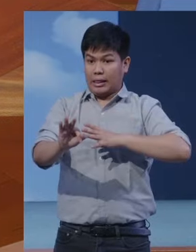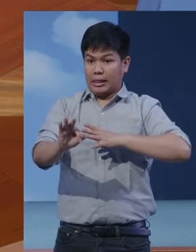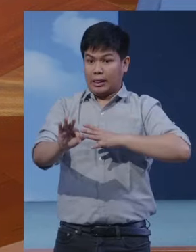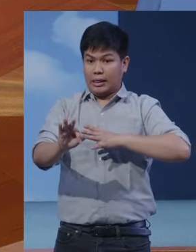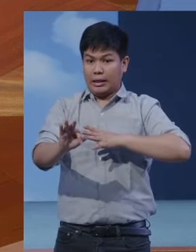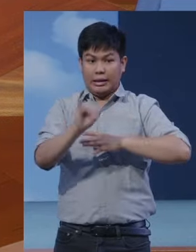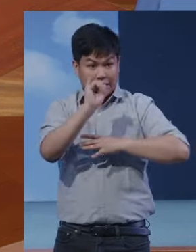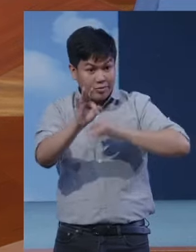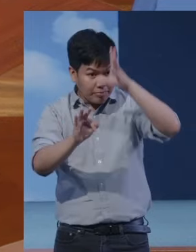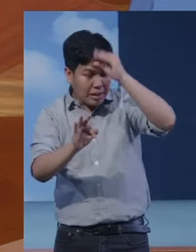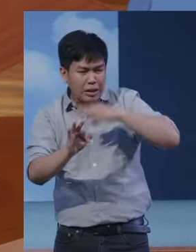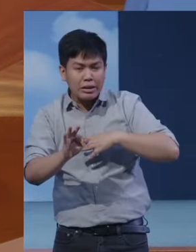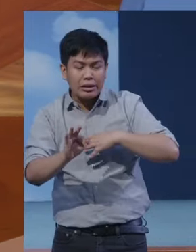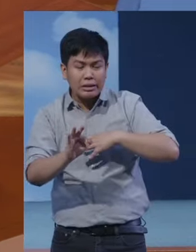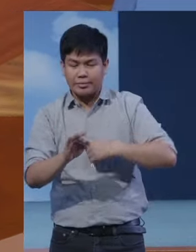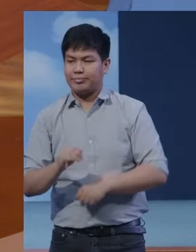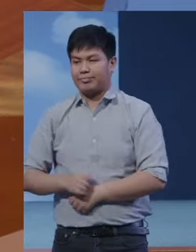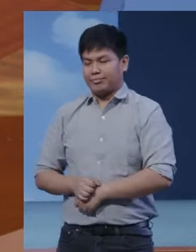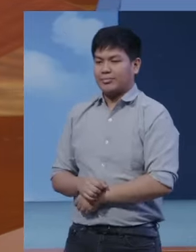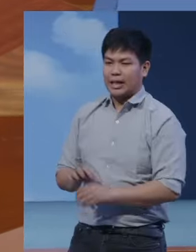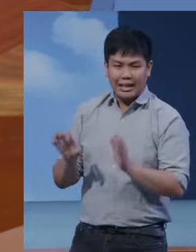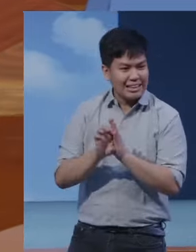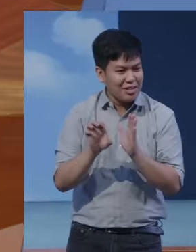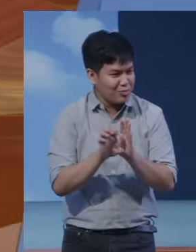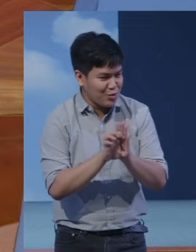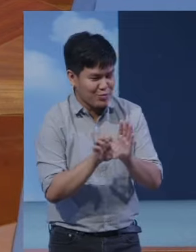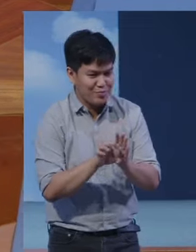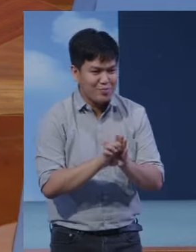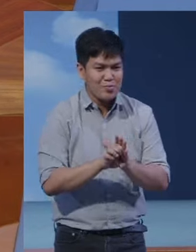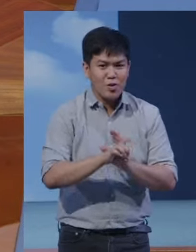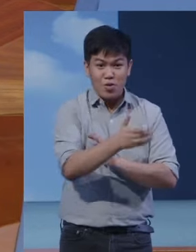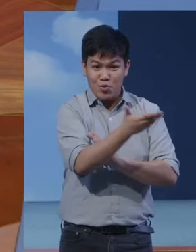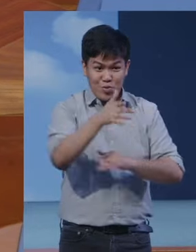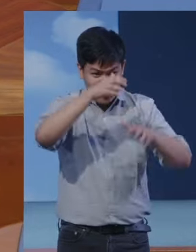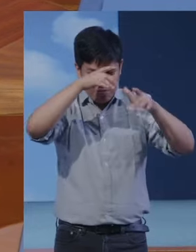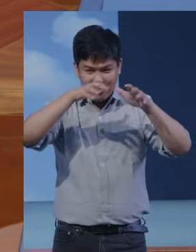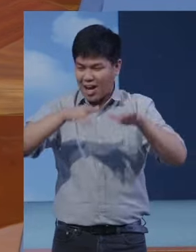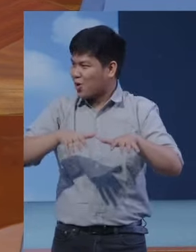dito Alam niyo yung sino sa inyo ang computer